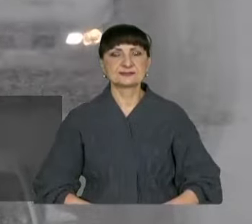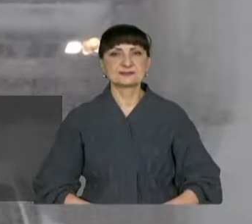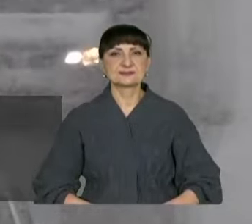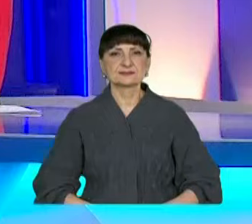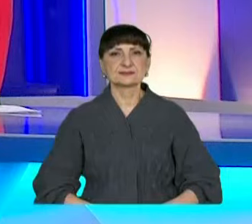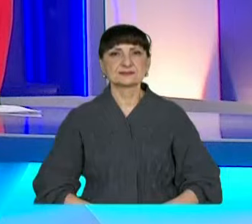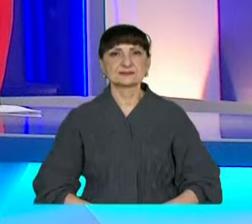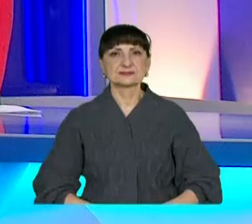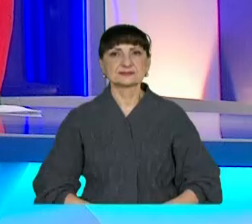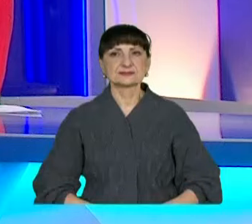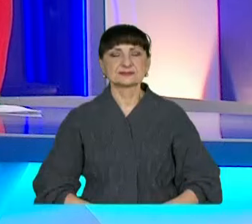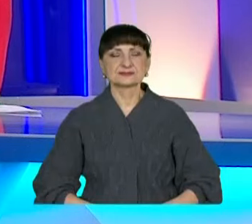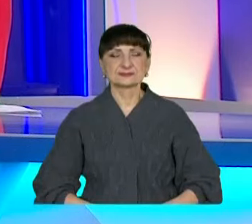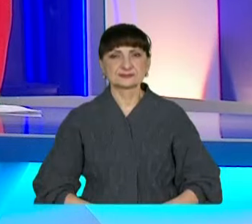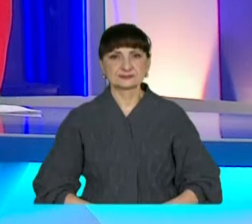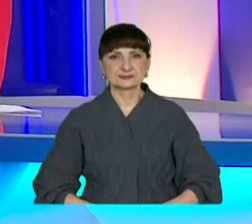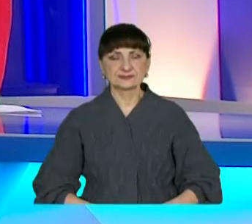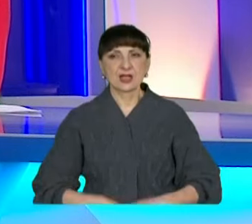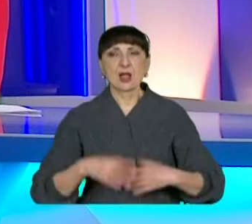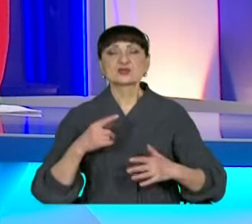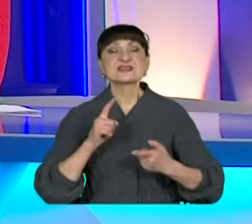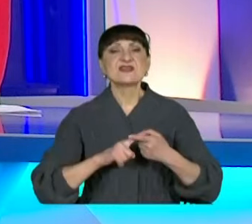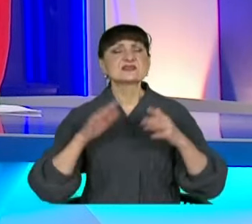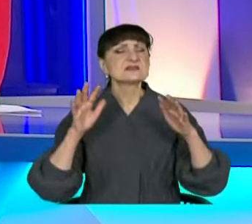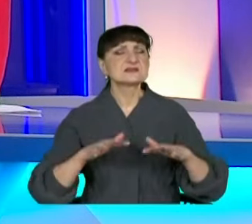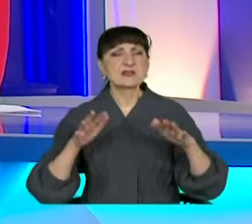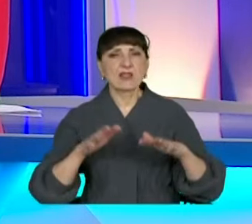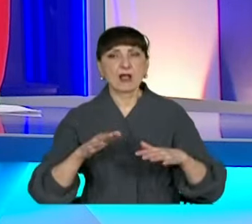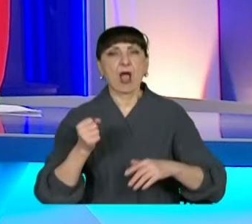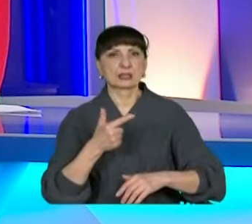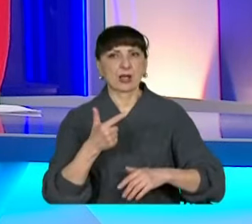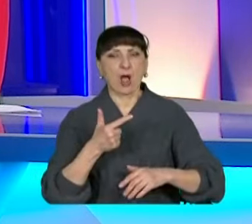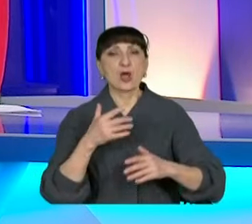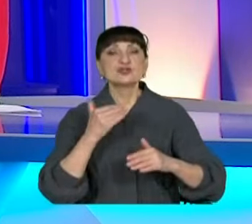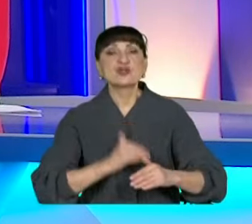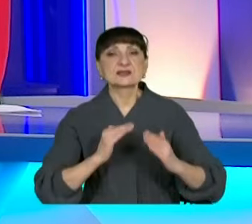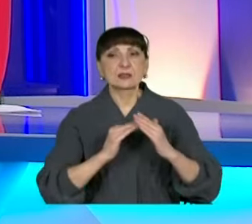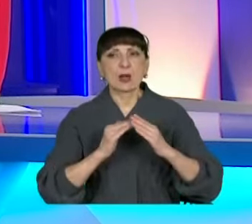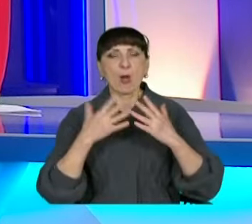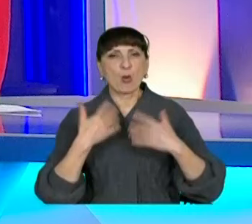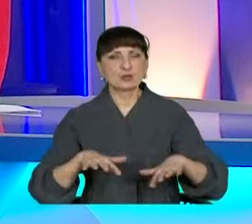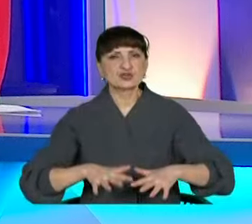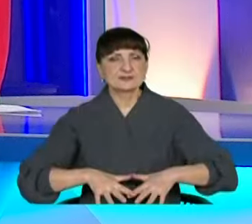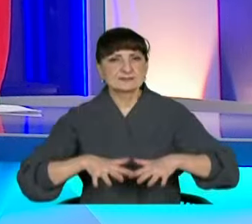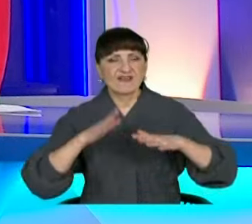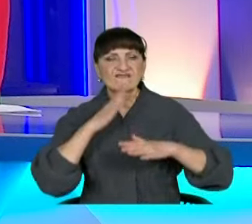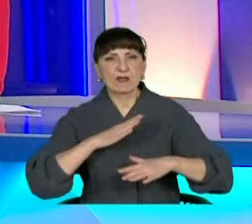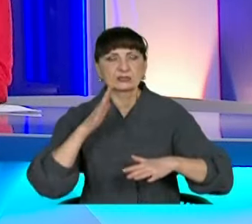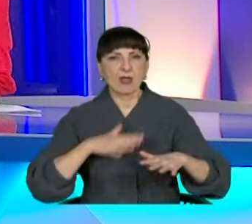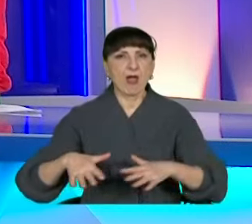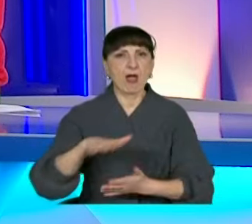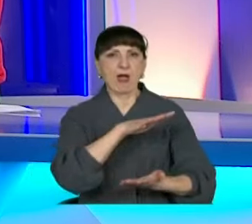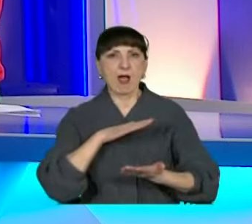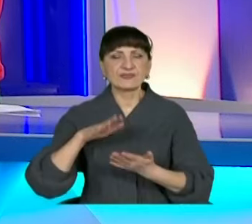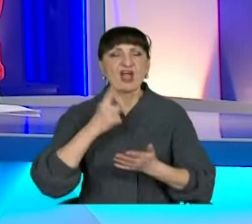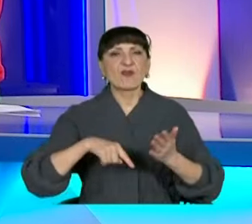Алматы. Между тем, из-за обилия осадков в Атырау частные дома буквально уходят под воду. В городе